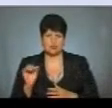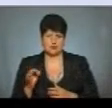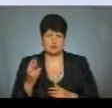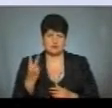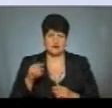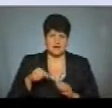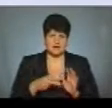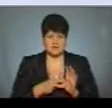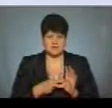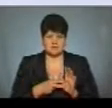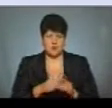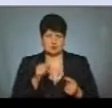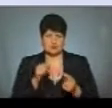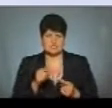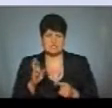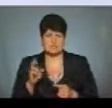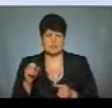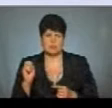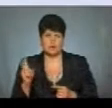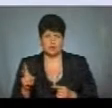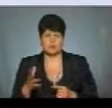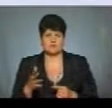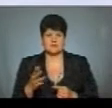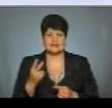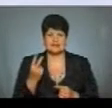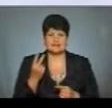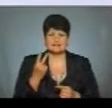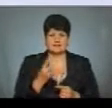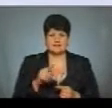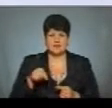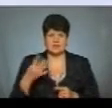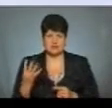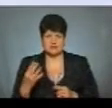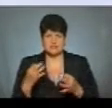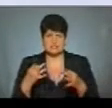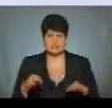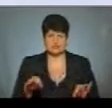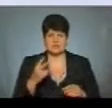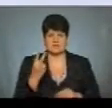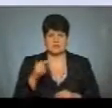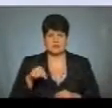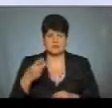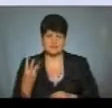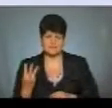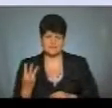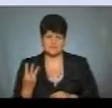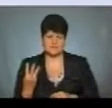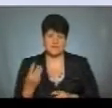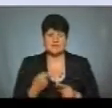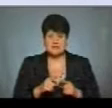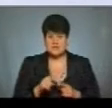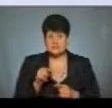– 2,7%, опозиційний блок «Партії миру і розвитку» – 2,4%, і об'єднання «Свобода» – 2,3%. Тобто ще